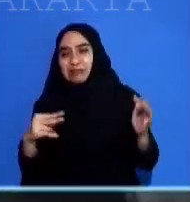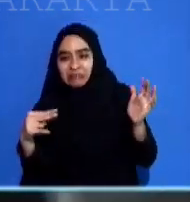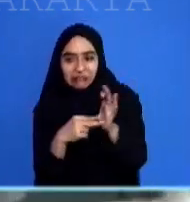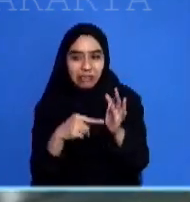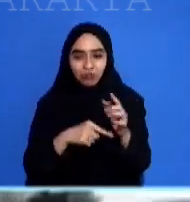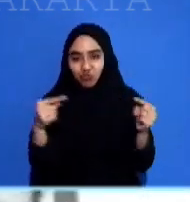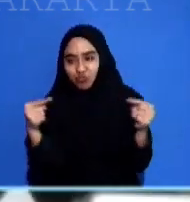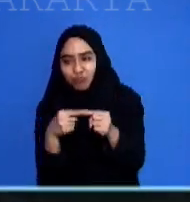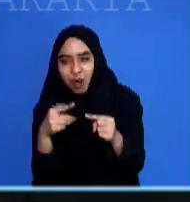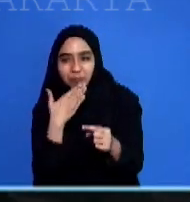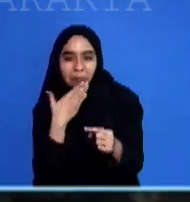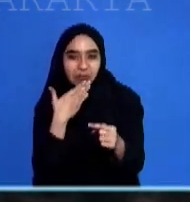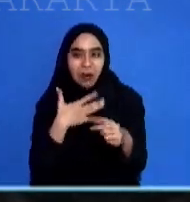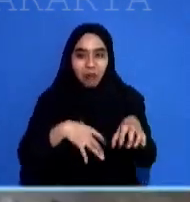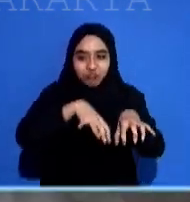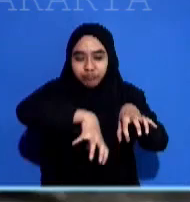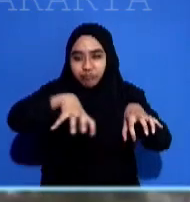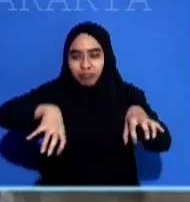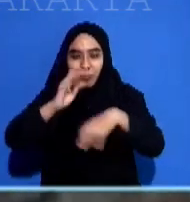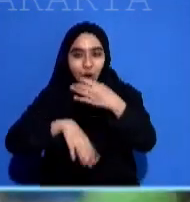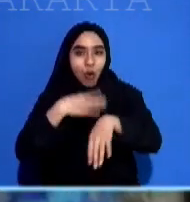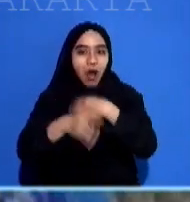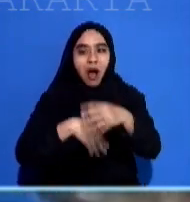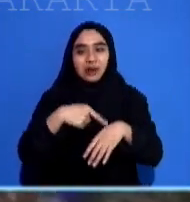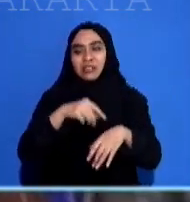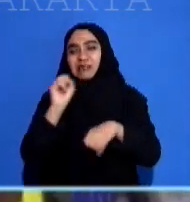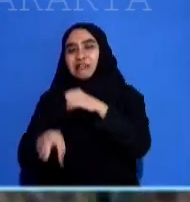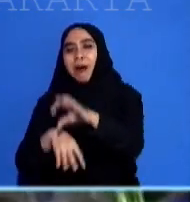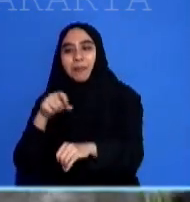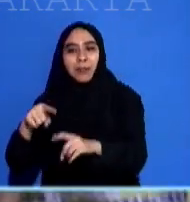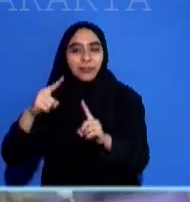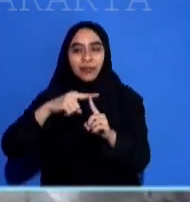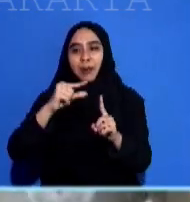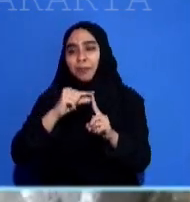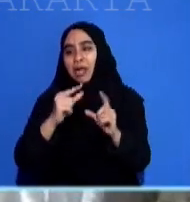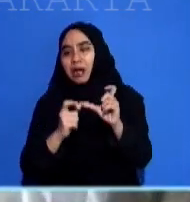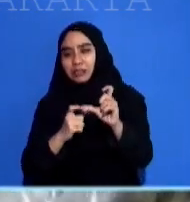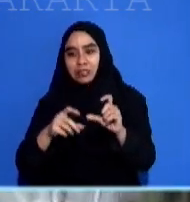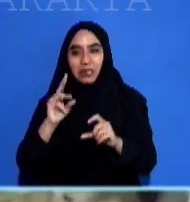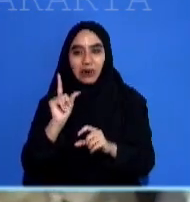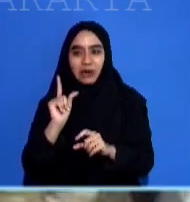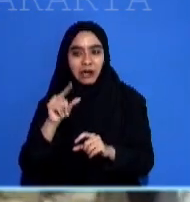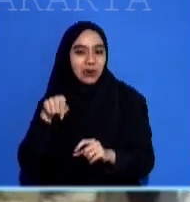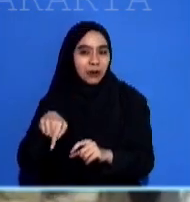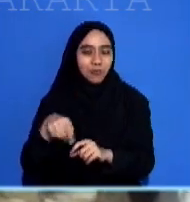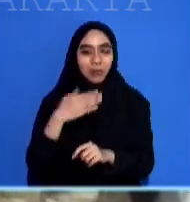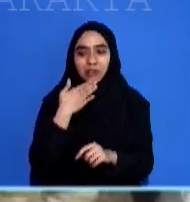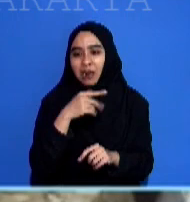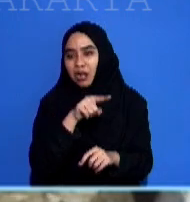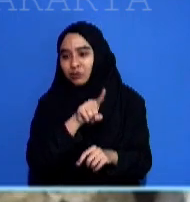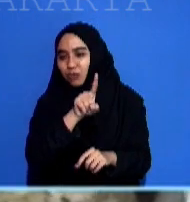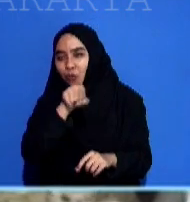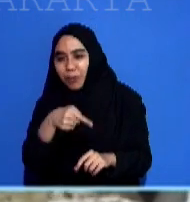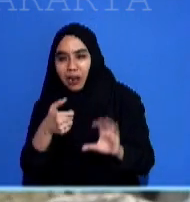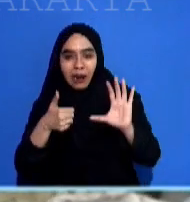kawun bilih ing tempat pengolan sampah TPS 3R Purwo saben dintenipun saget nampung,6 ton